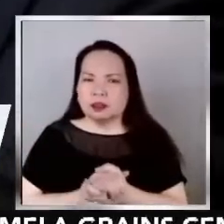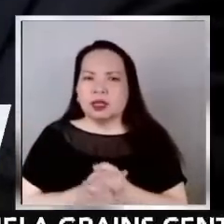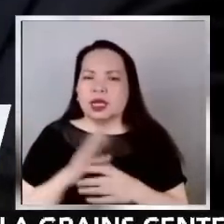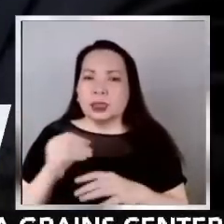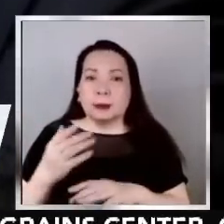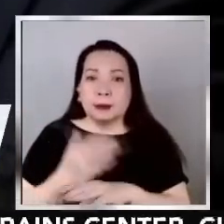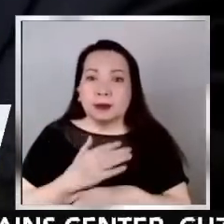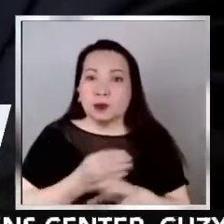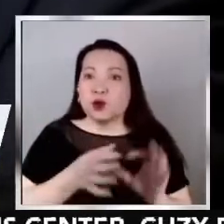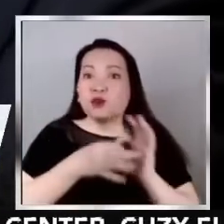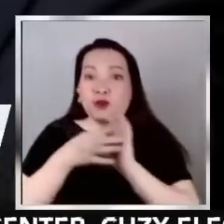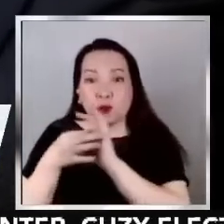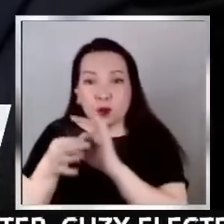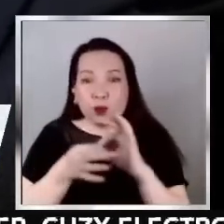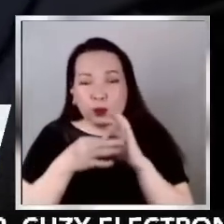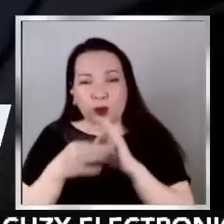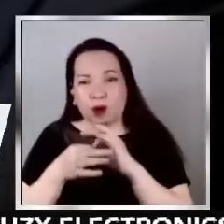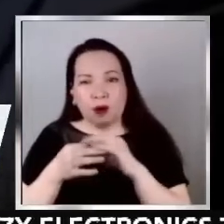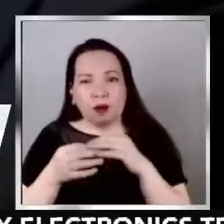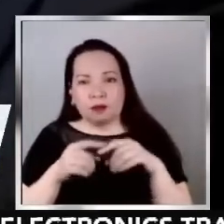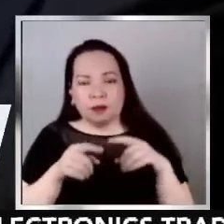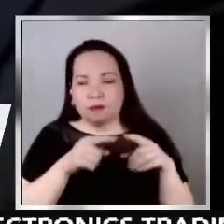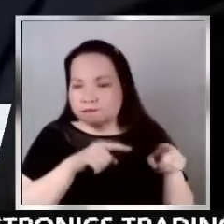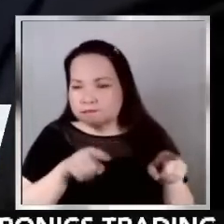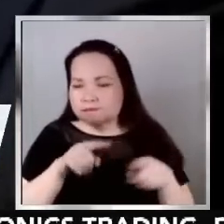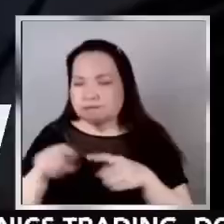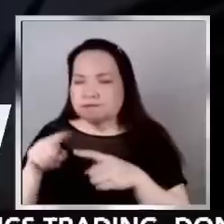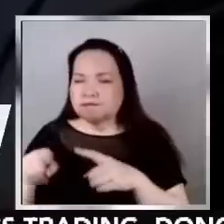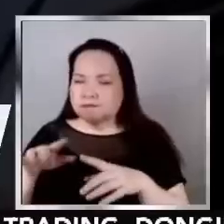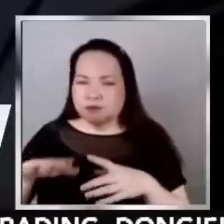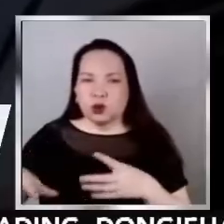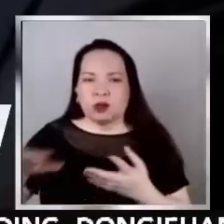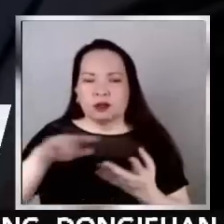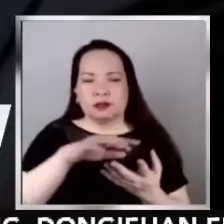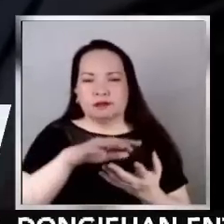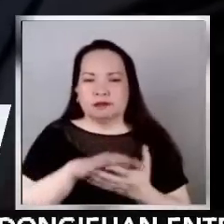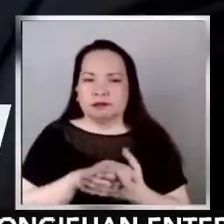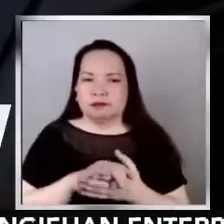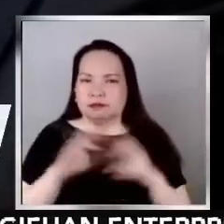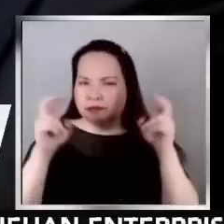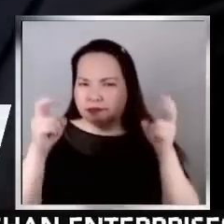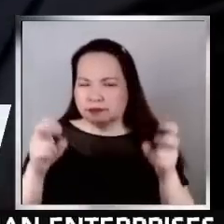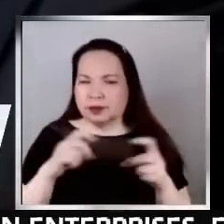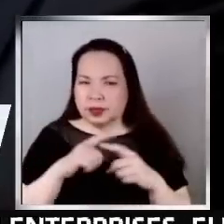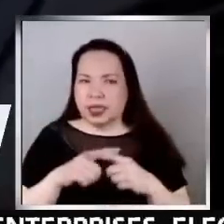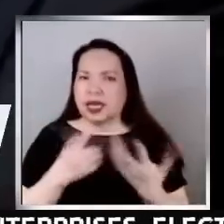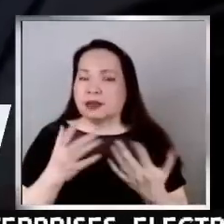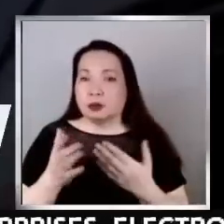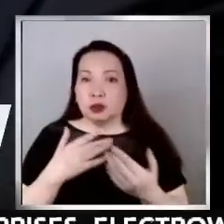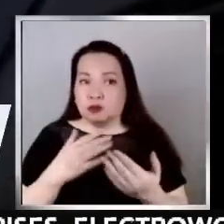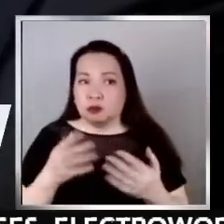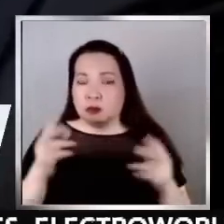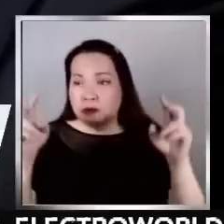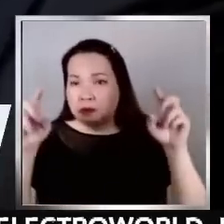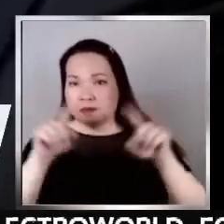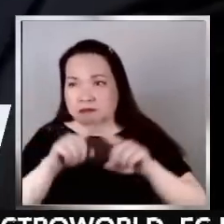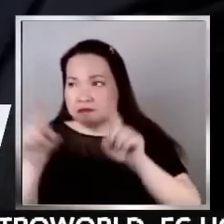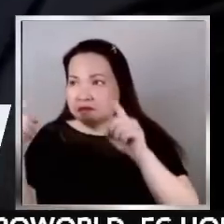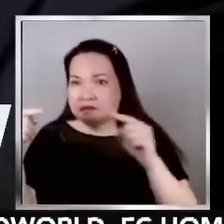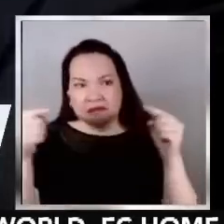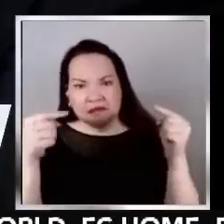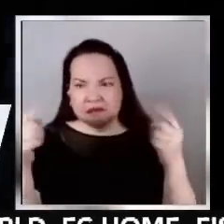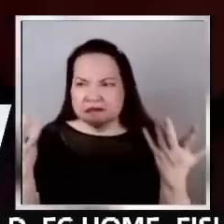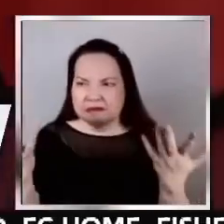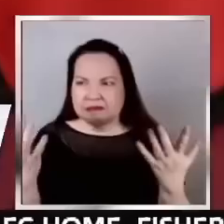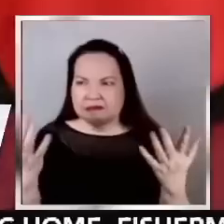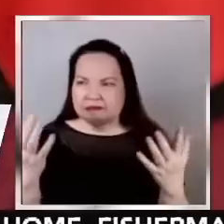cooperation in various practical areas and properly deal with our differences through friendly